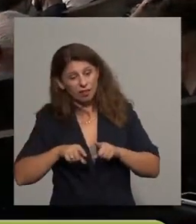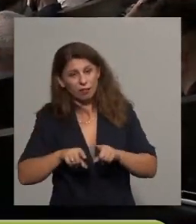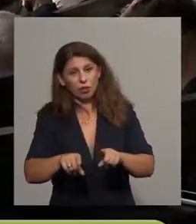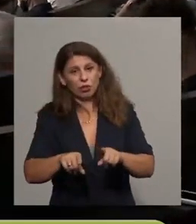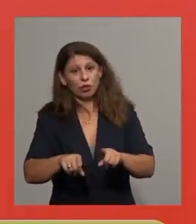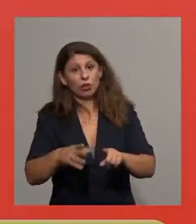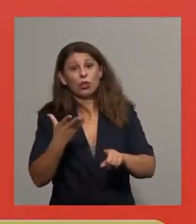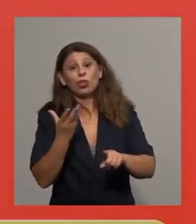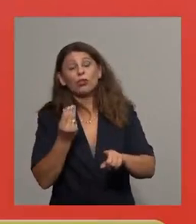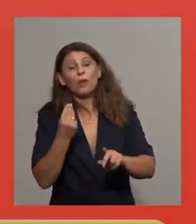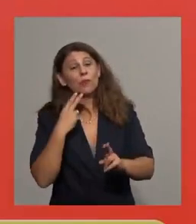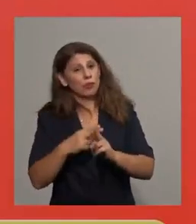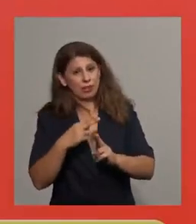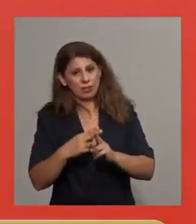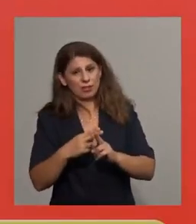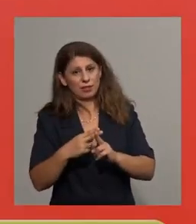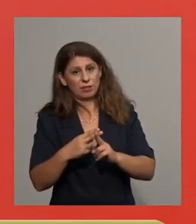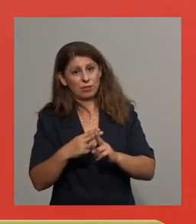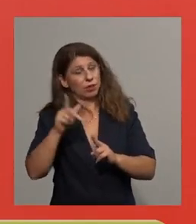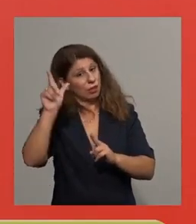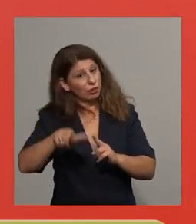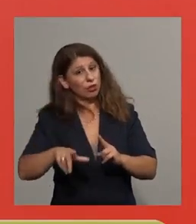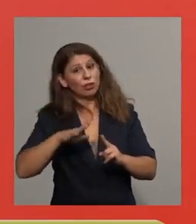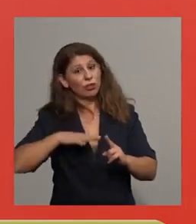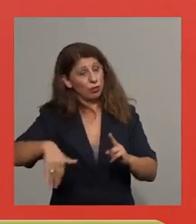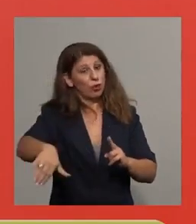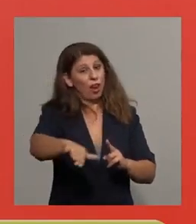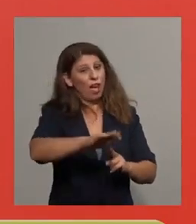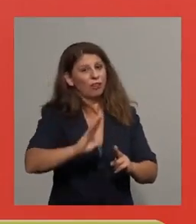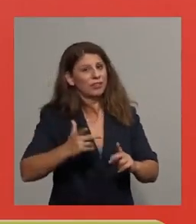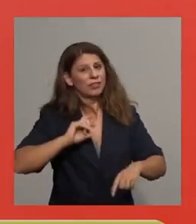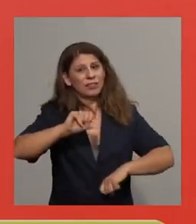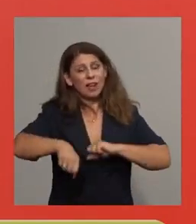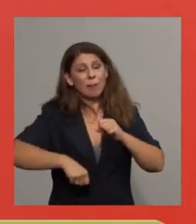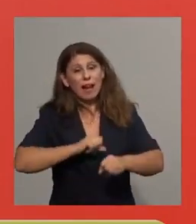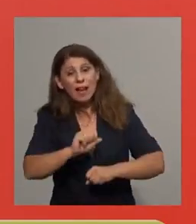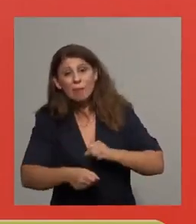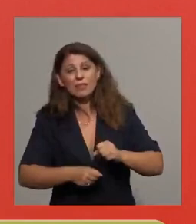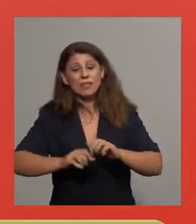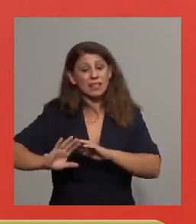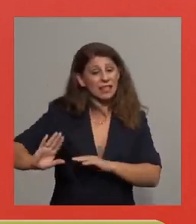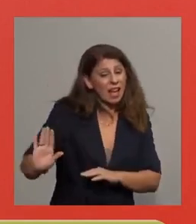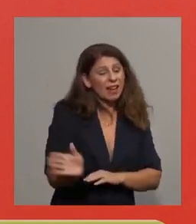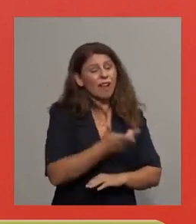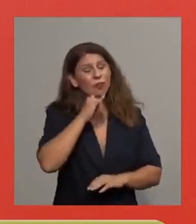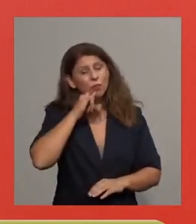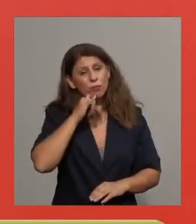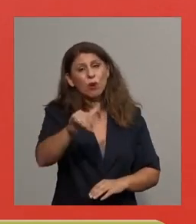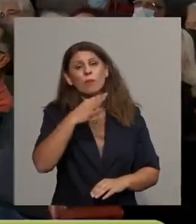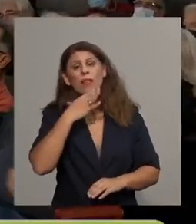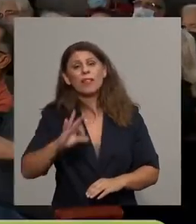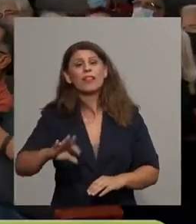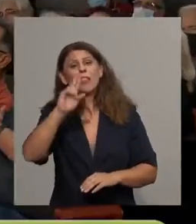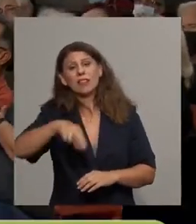ταυτόχρονα και το πιο κρίσιμο για τον ίδιο το λαό μας, είναι να παλέψει για να φύγουν οριστικά, δηλαδή